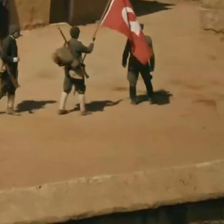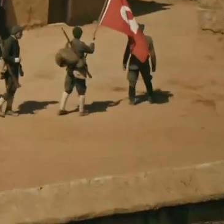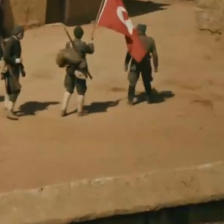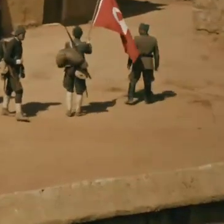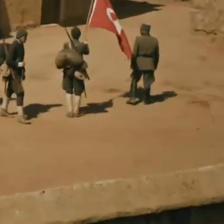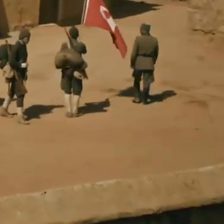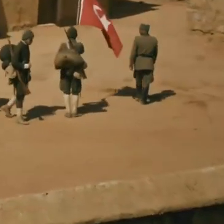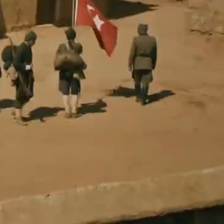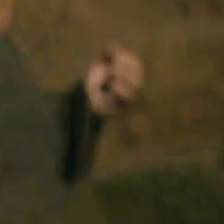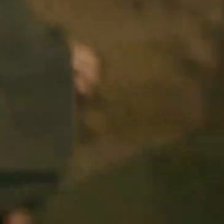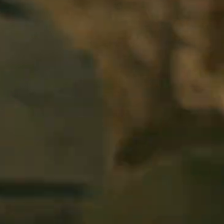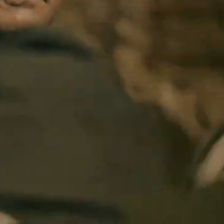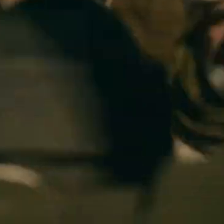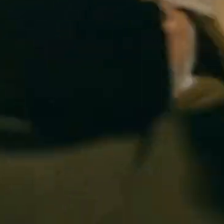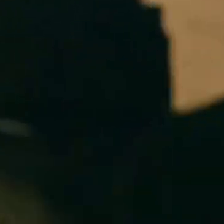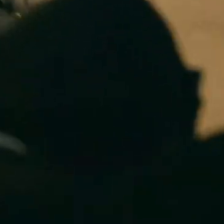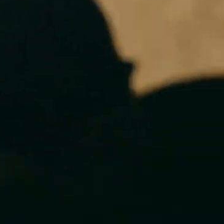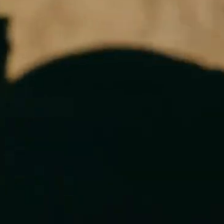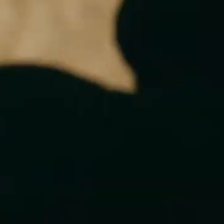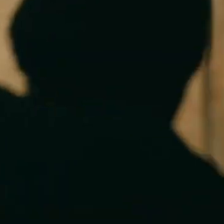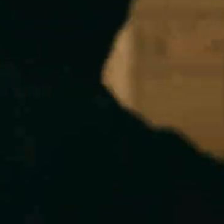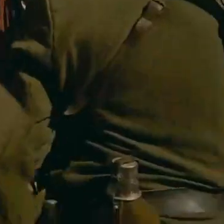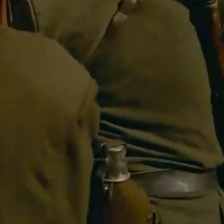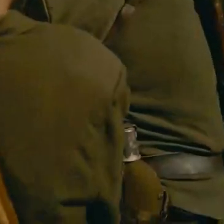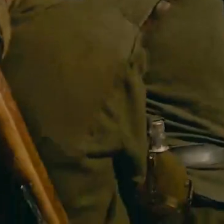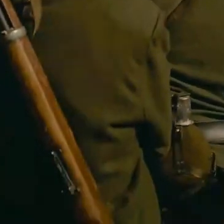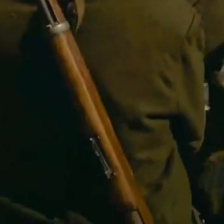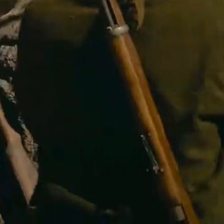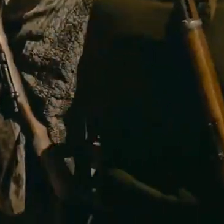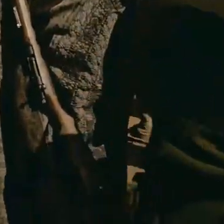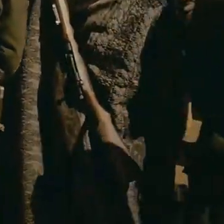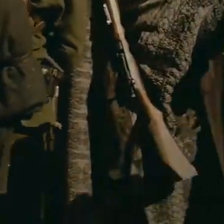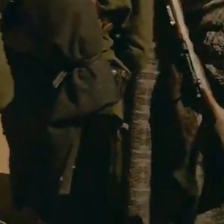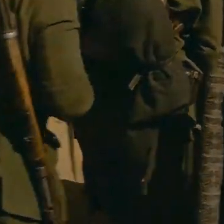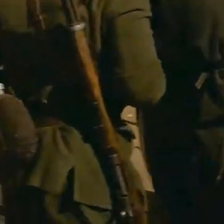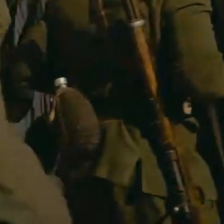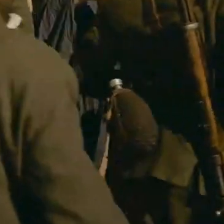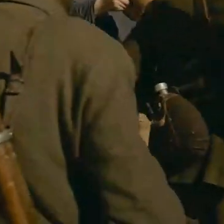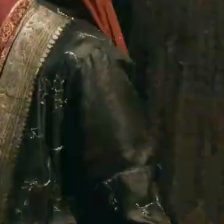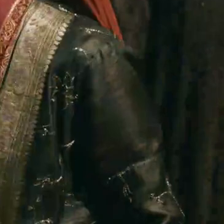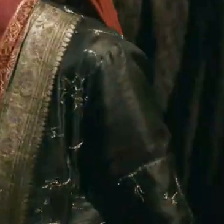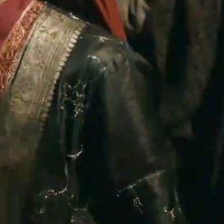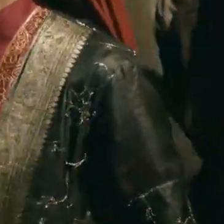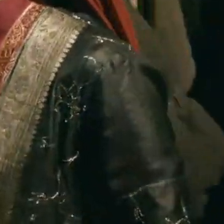Öylece durmuş askerleri süzen Hüsrev hareketlenerek ön tarafa yürüdü.